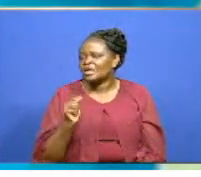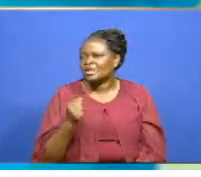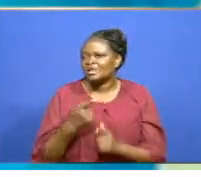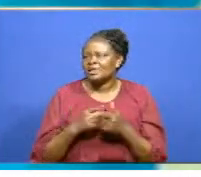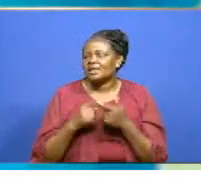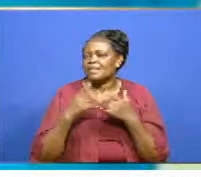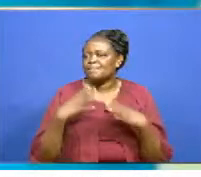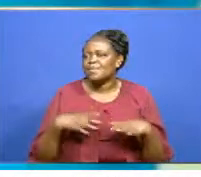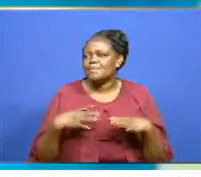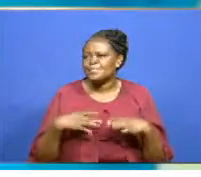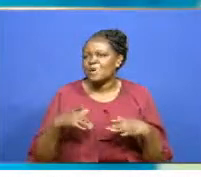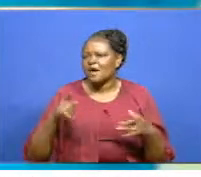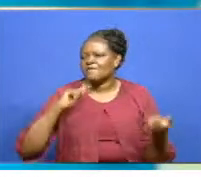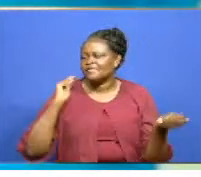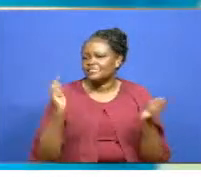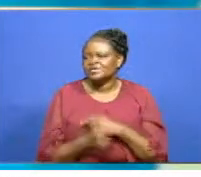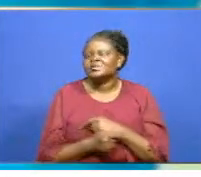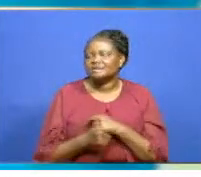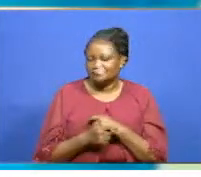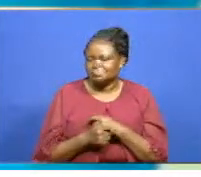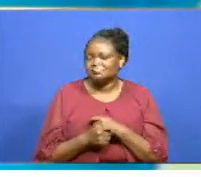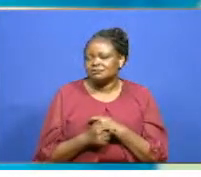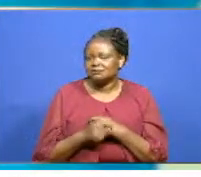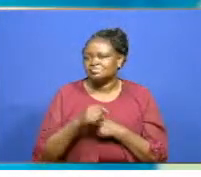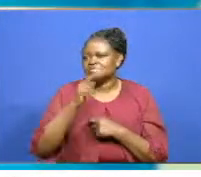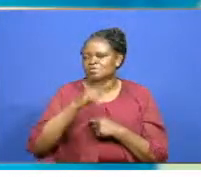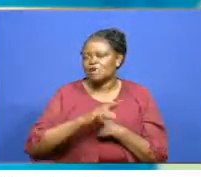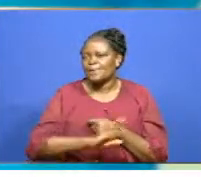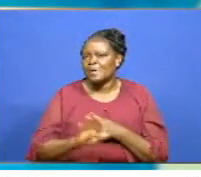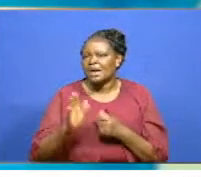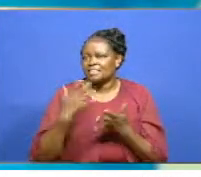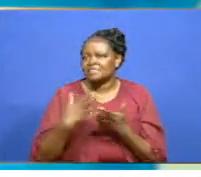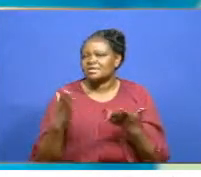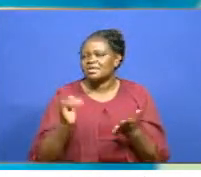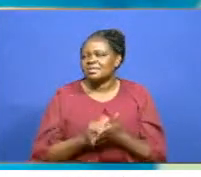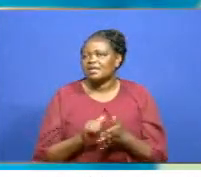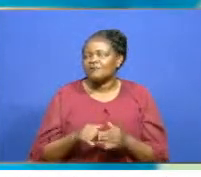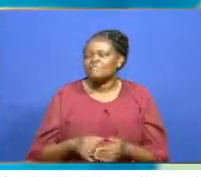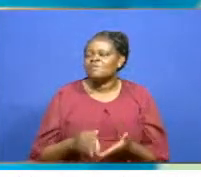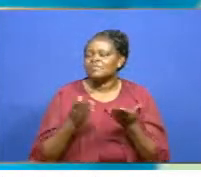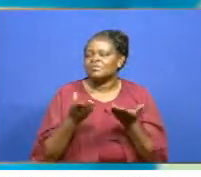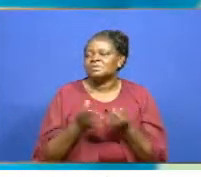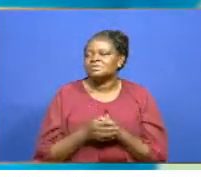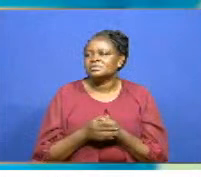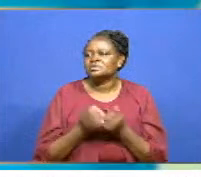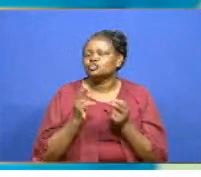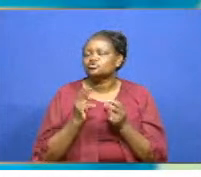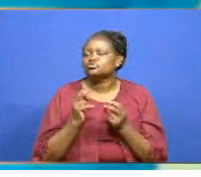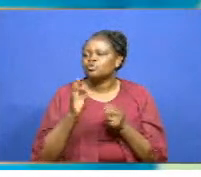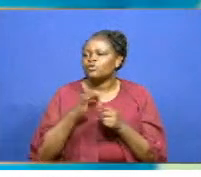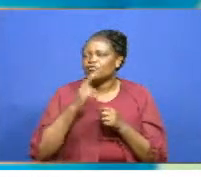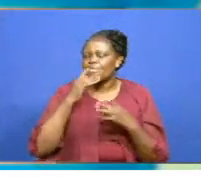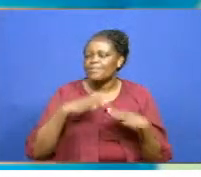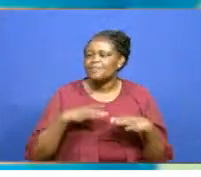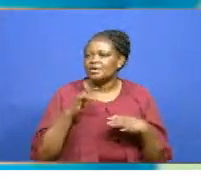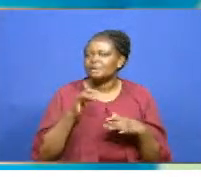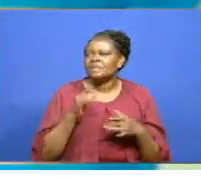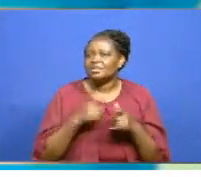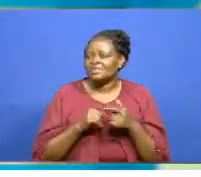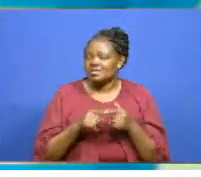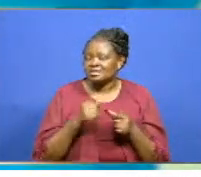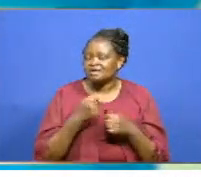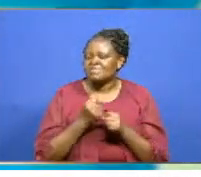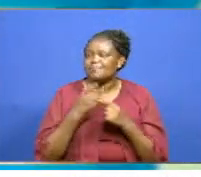watu wamebadili mkondo na mambo wanayozingatia katika hii mambo ya kupigia wananchi. Na hiyo Nancy ndio